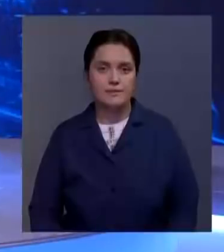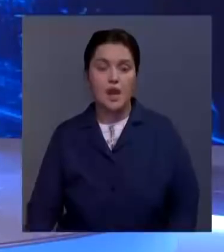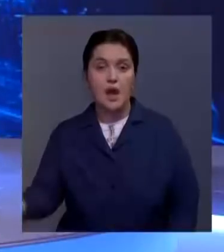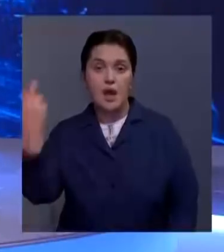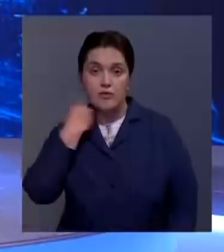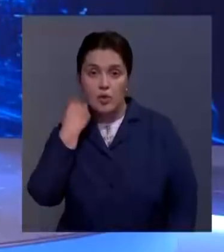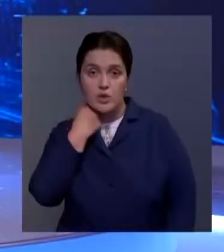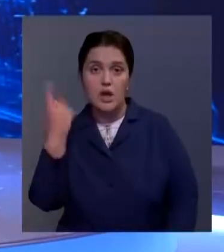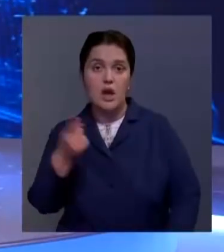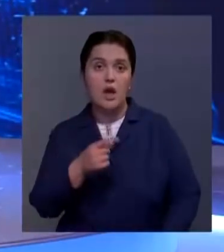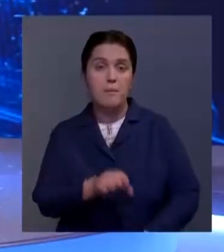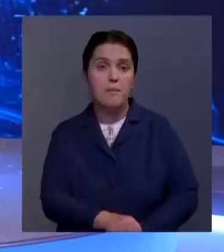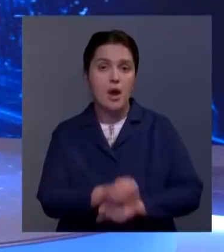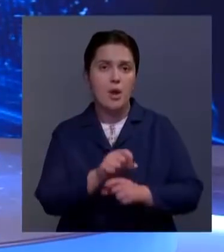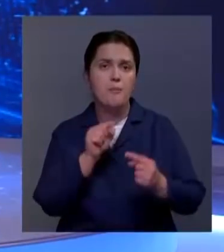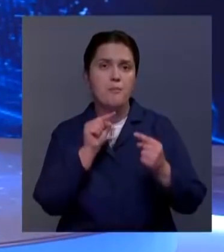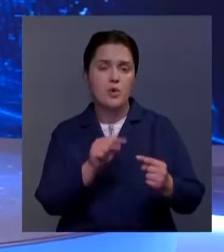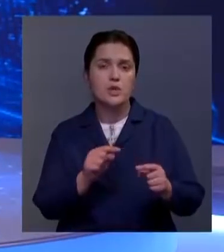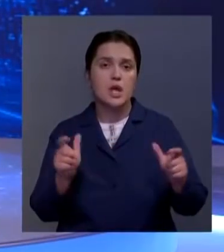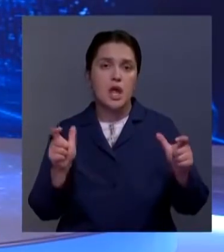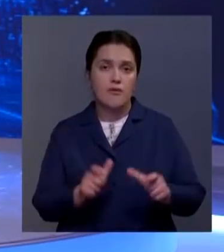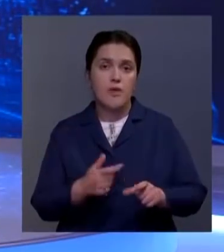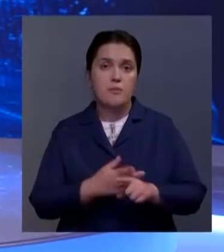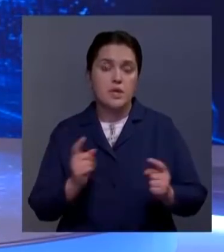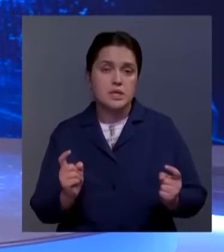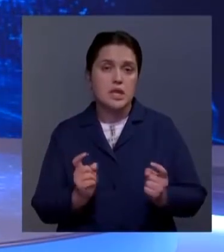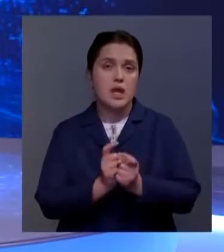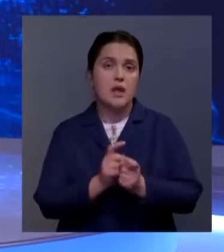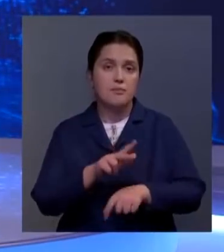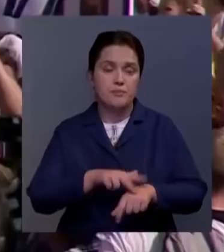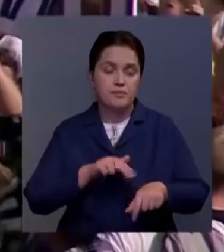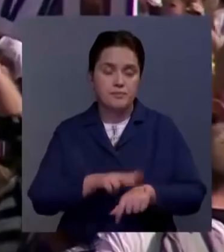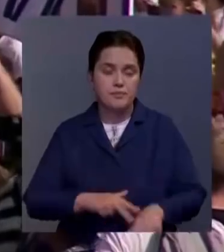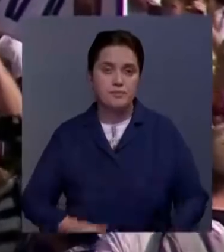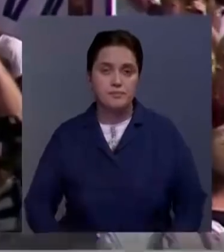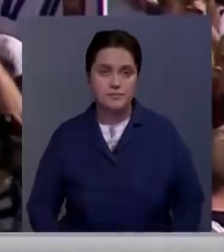В Лондоне акция протеста против очередного локдауна превратилась в столкновение со стражами порядка.